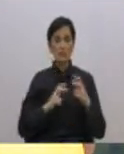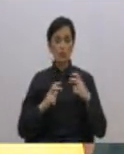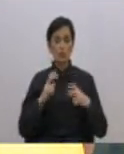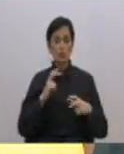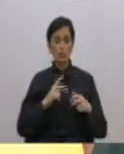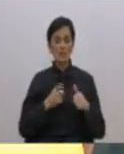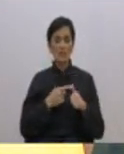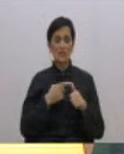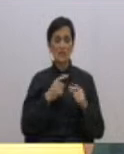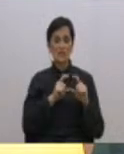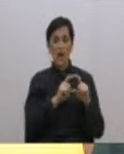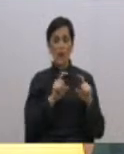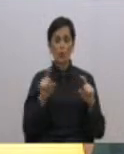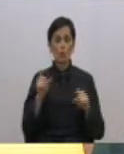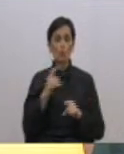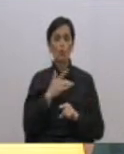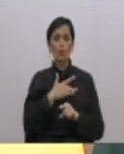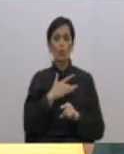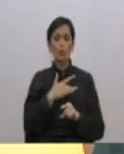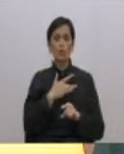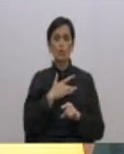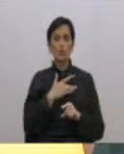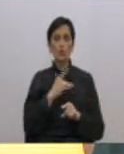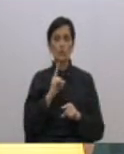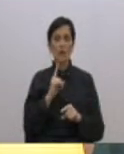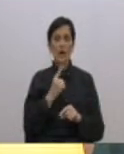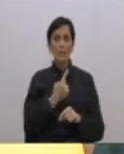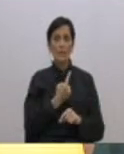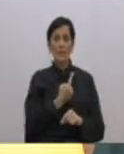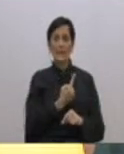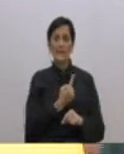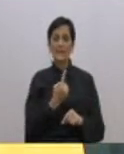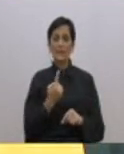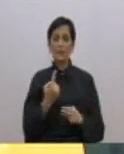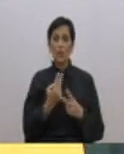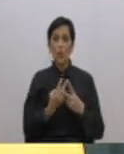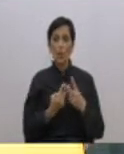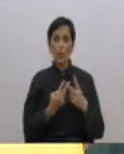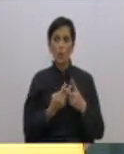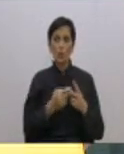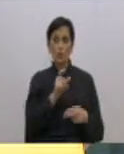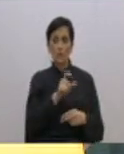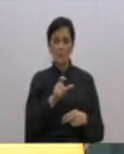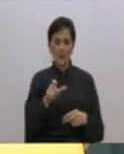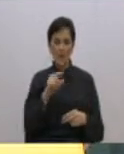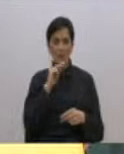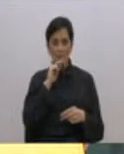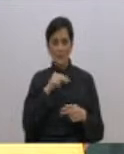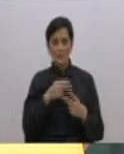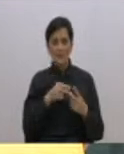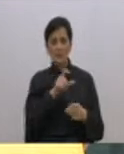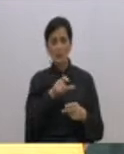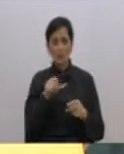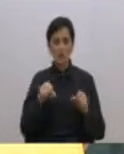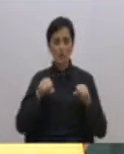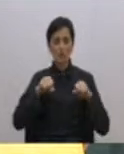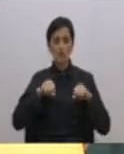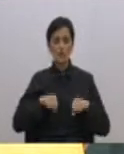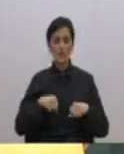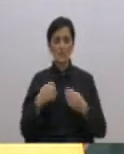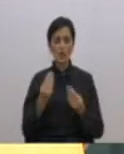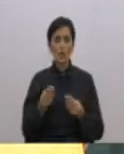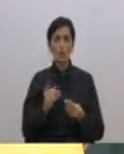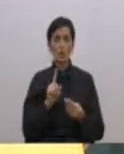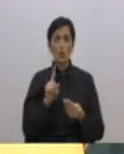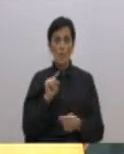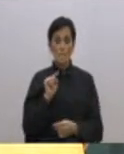სახელწოდებით, რომელიც გულისხმობს თითოეული პატიმრისათვის, მშავდებულისათვის შესაძლებლობას იმისა, რომ